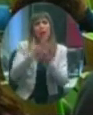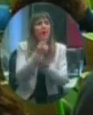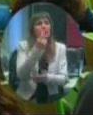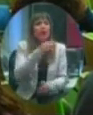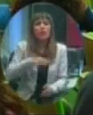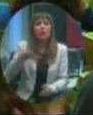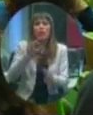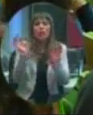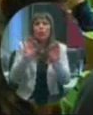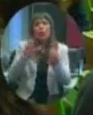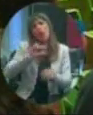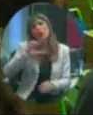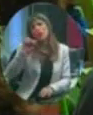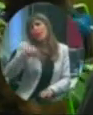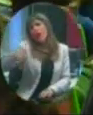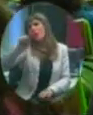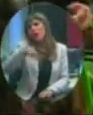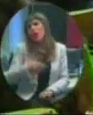שלכם.